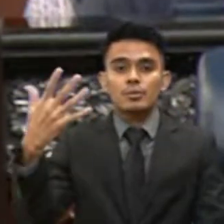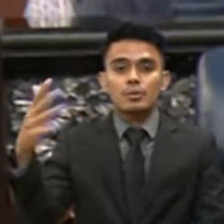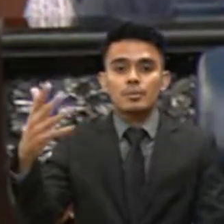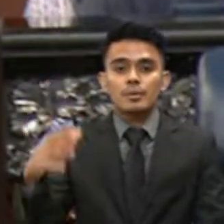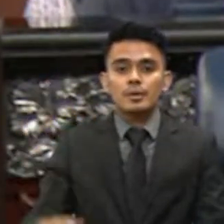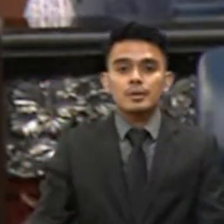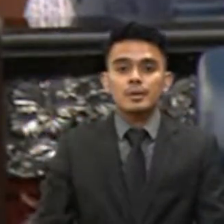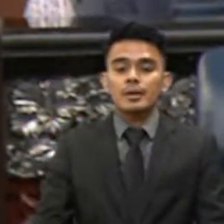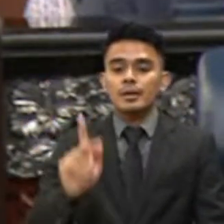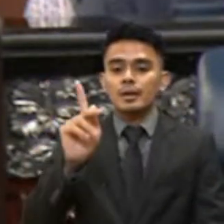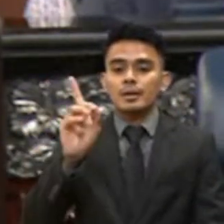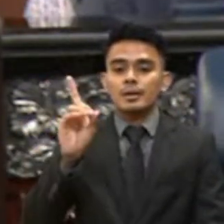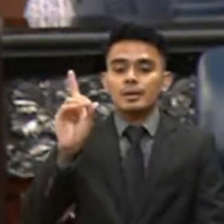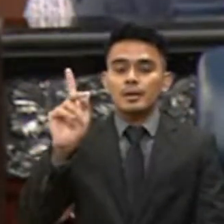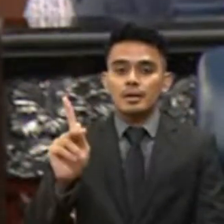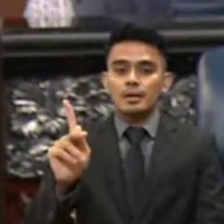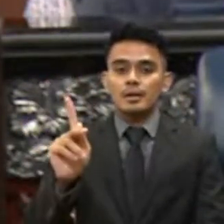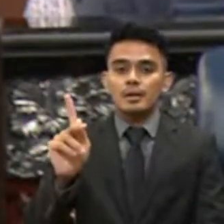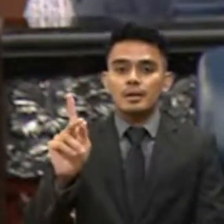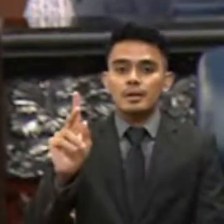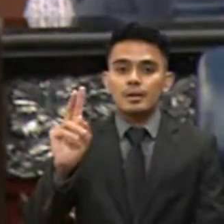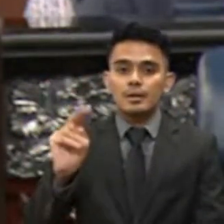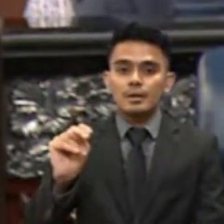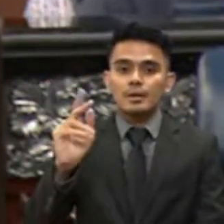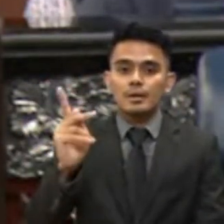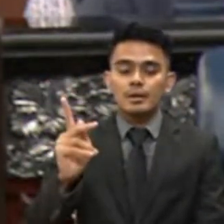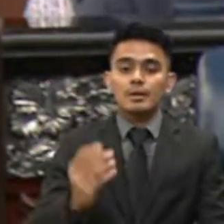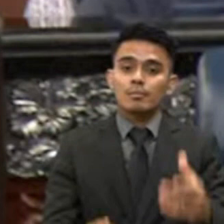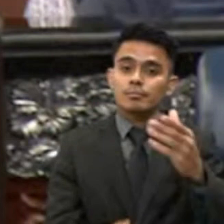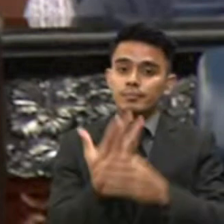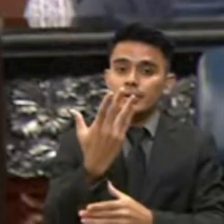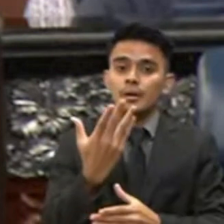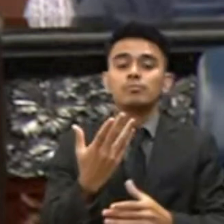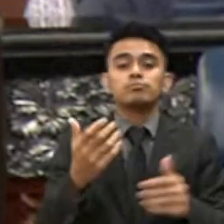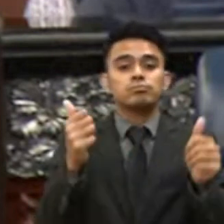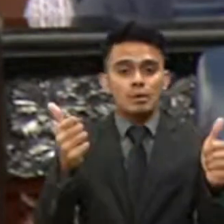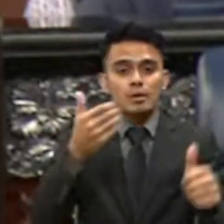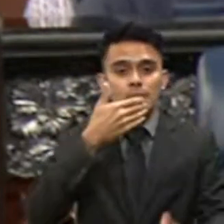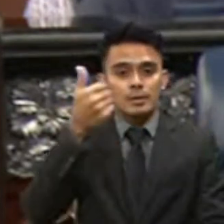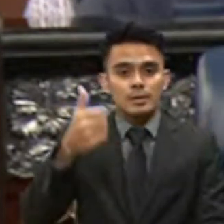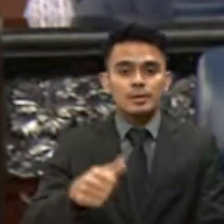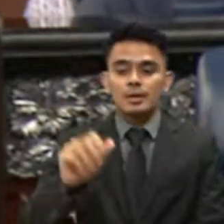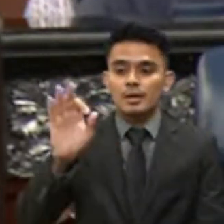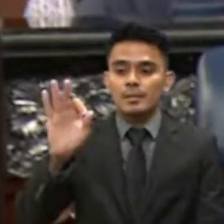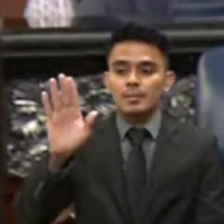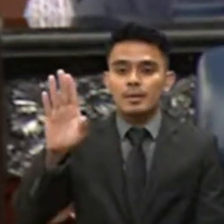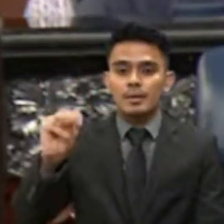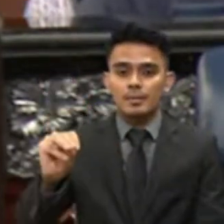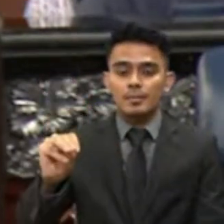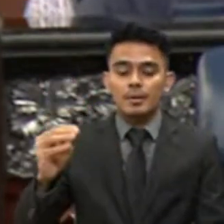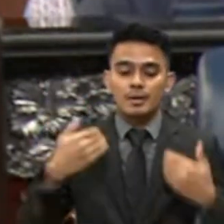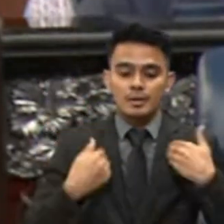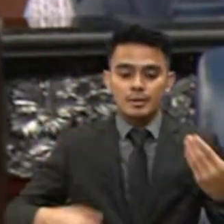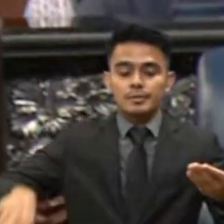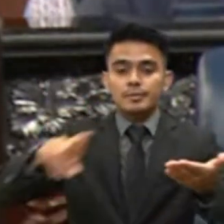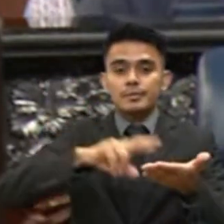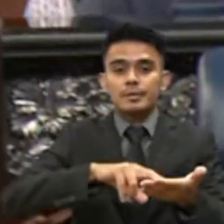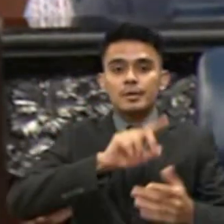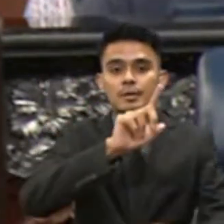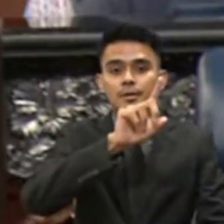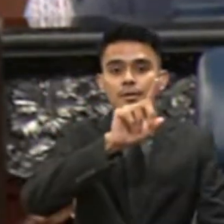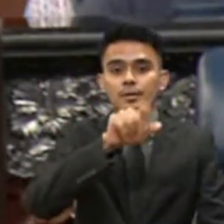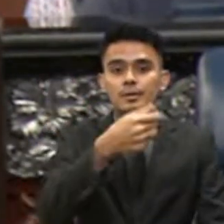pertumbuhan KDI yang merangsangkan fbm klca juga mencatat